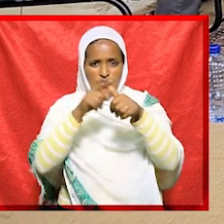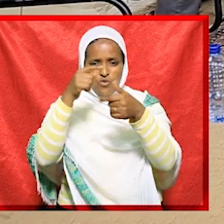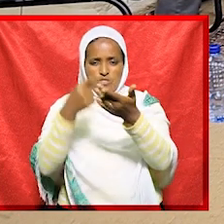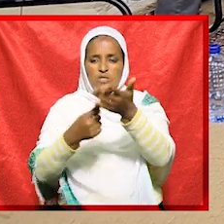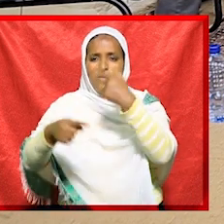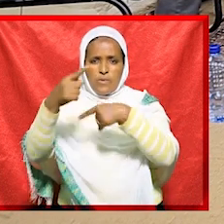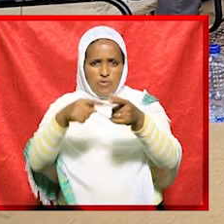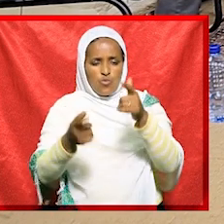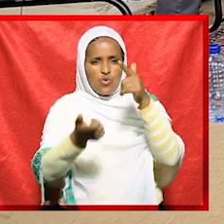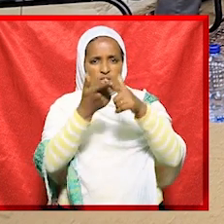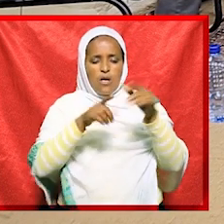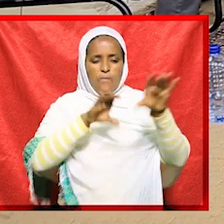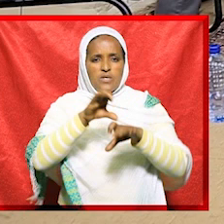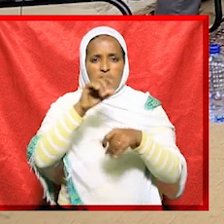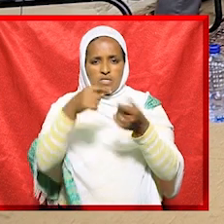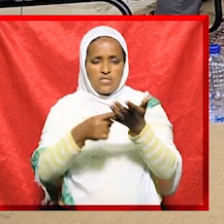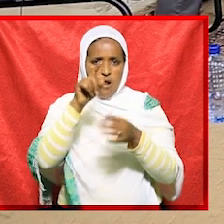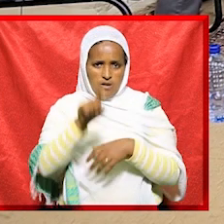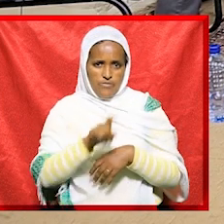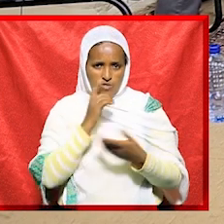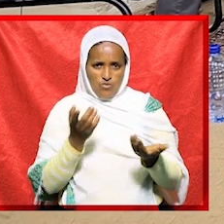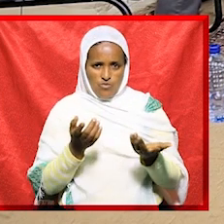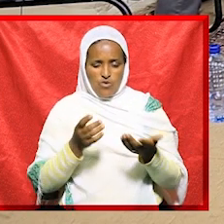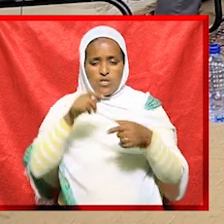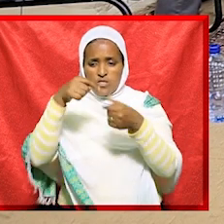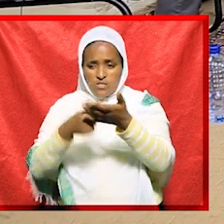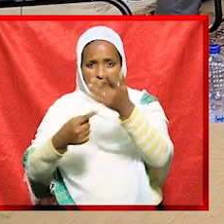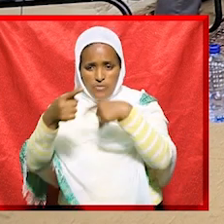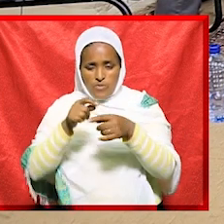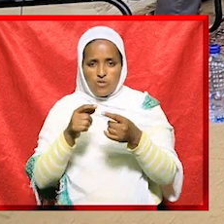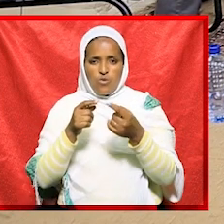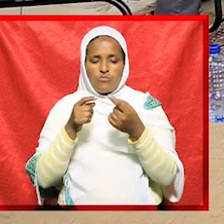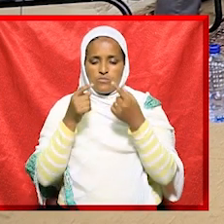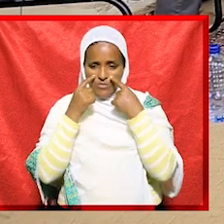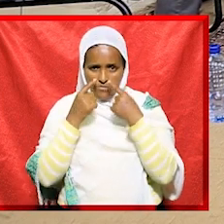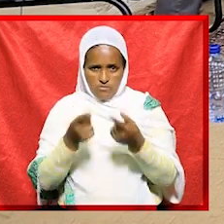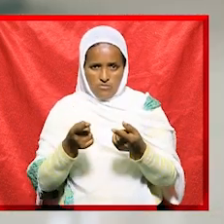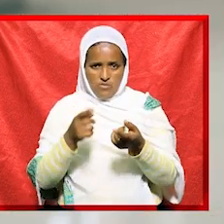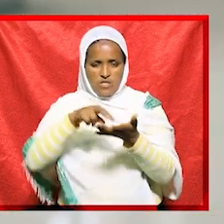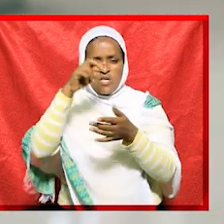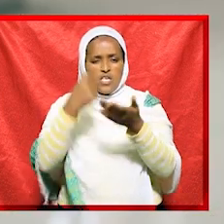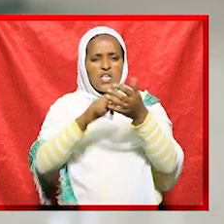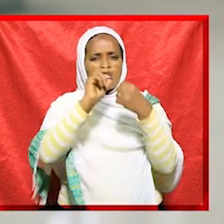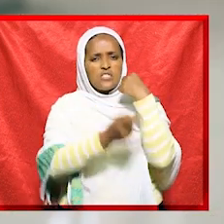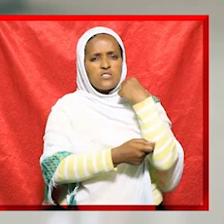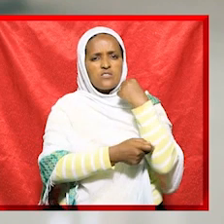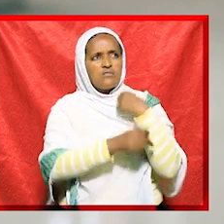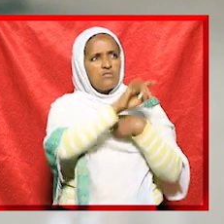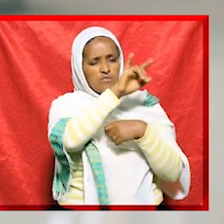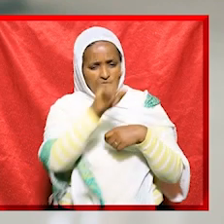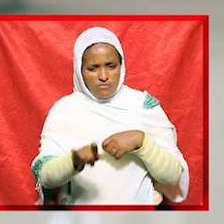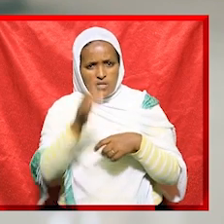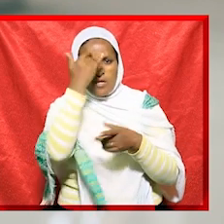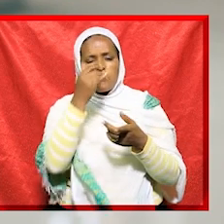አንደኛው ስለሚመጣውና ሁለተኛው መደረግ ስላለበት ነው። ስለሚመጣው ስናነሳ ይሄ ድርጅት ቶቶ ለመምጣት